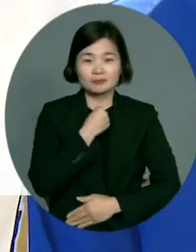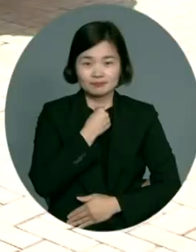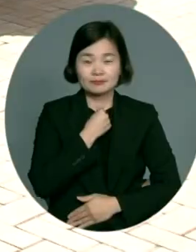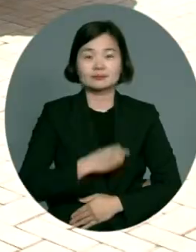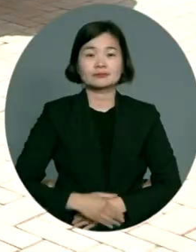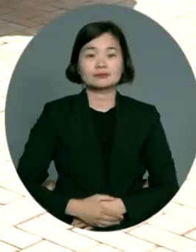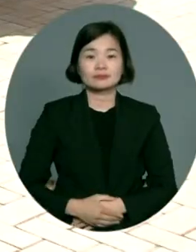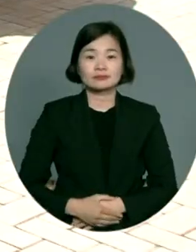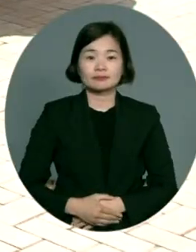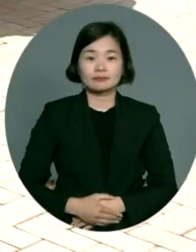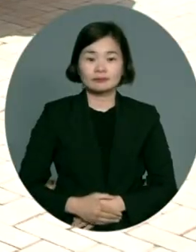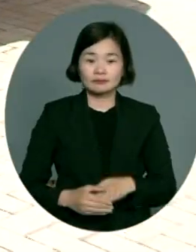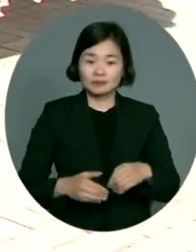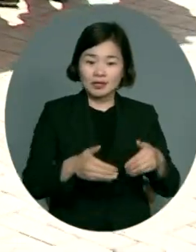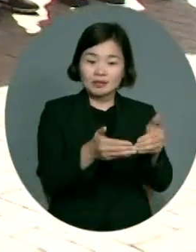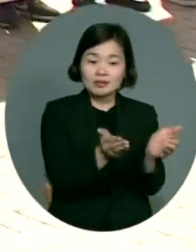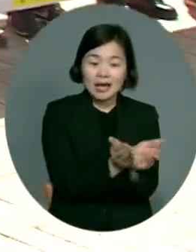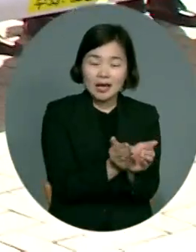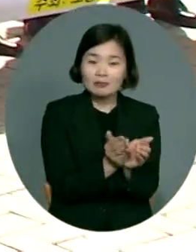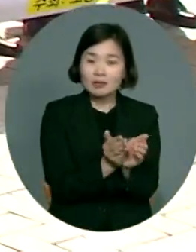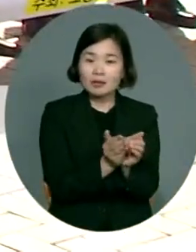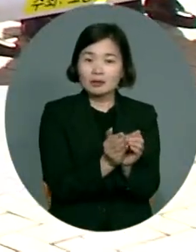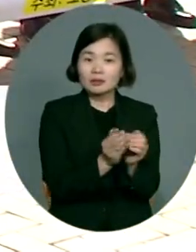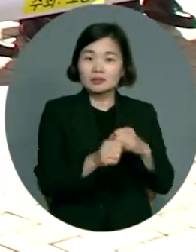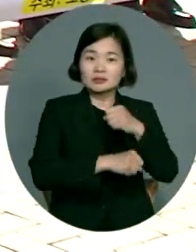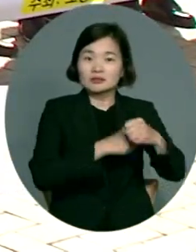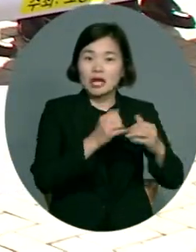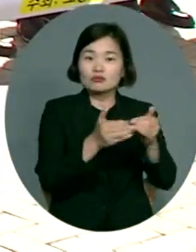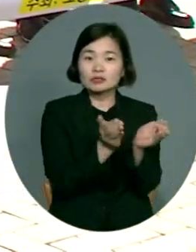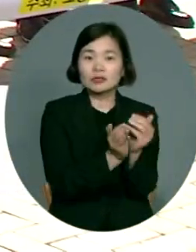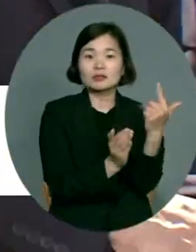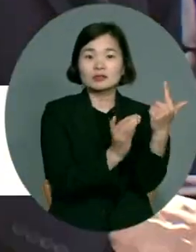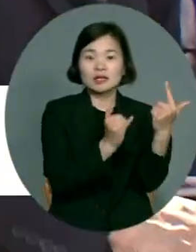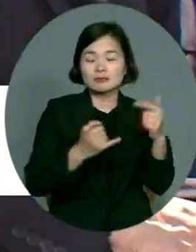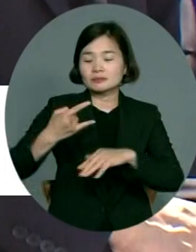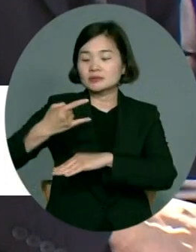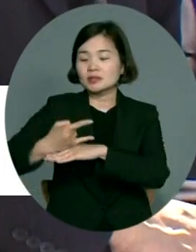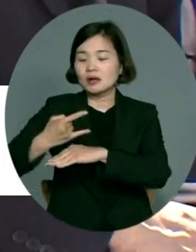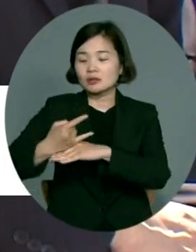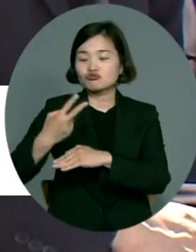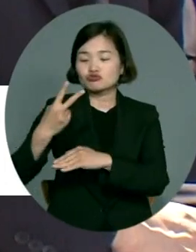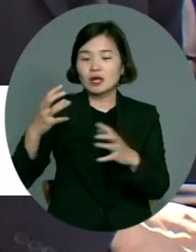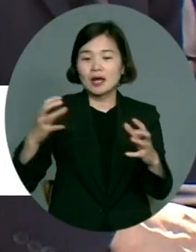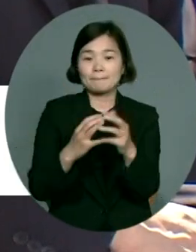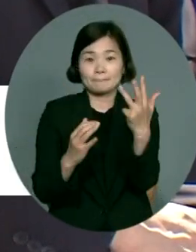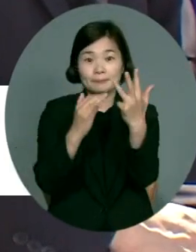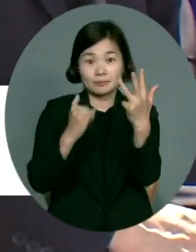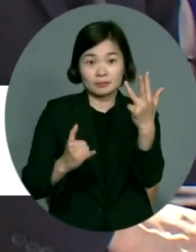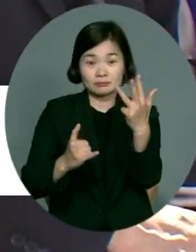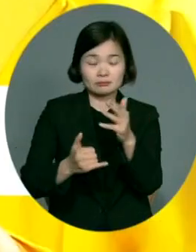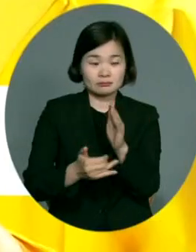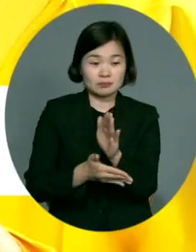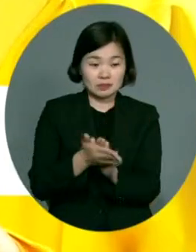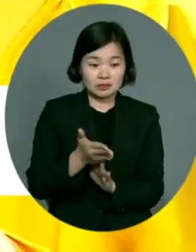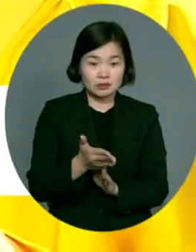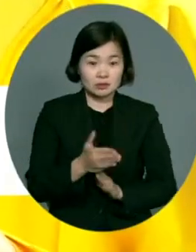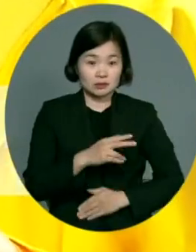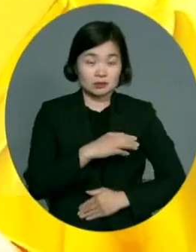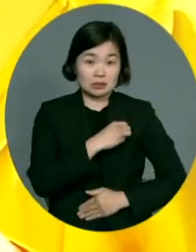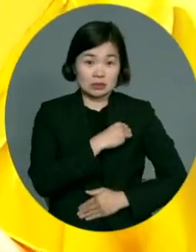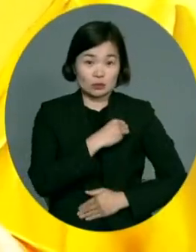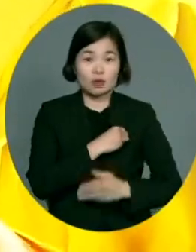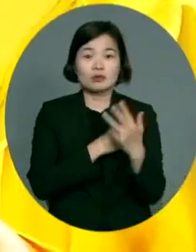좋겠습니다. 소속 정당별로는 더불어민주당 6명, 정의당 2명으로 현직 시의원 가운데 4명이